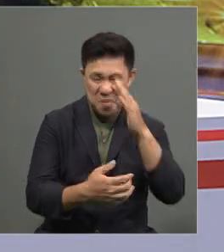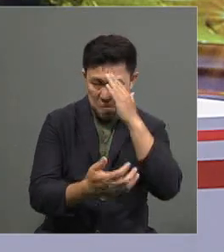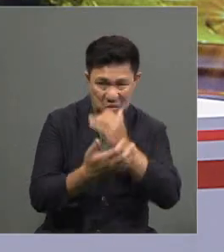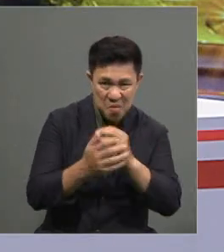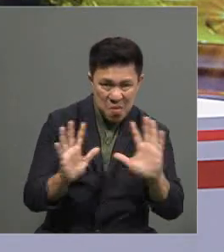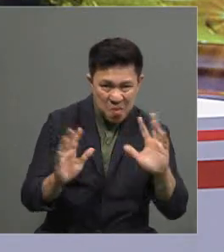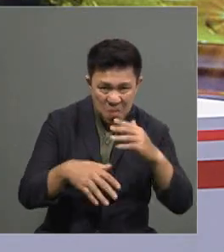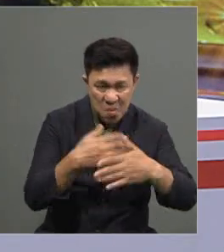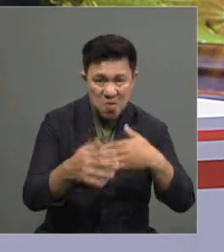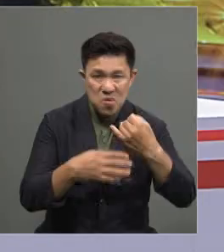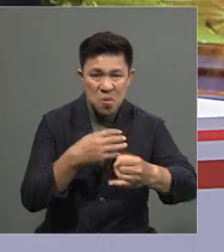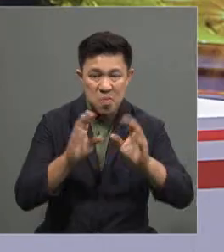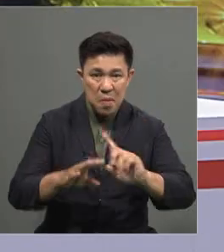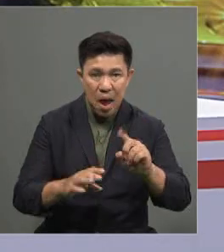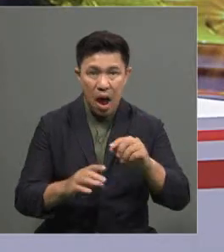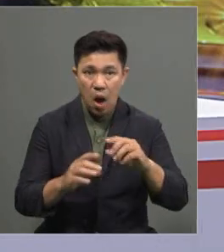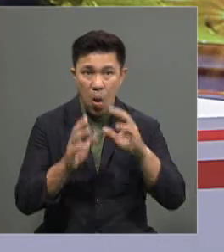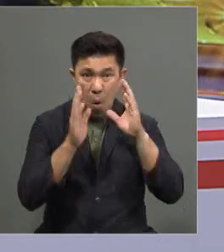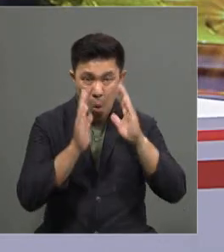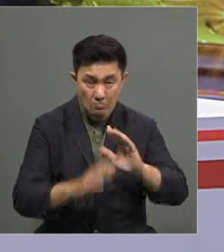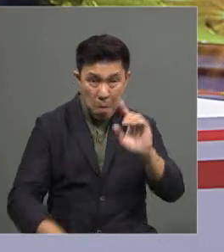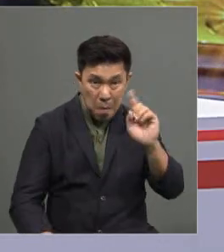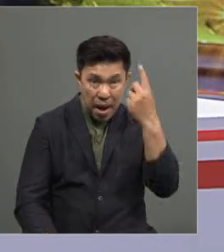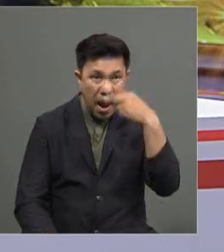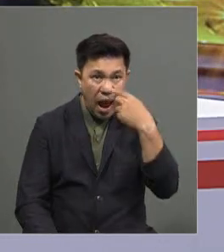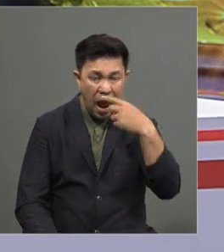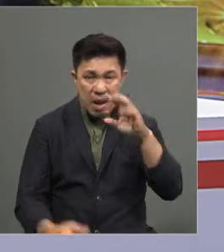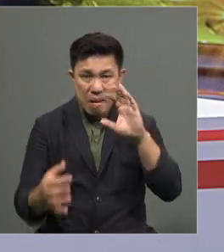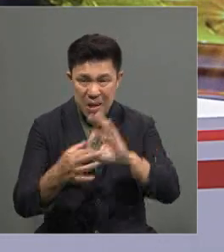บแบบไหนและจะมีตัวละครเพิ่มมาอีก หรือไม่ นะคะ